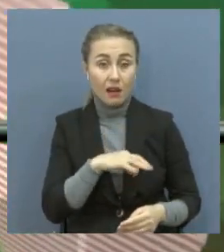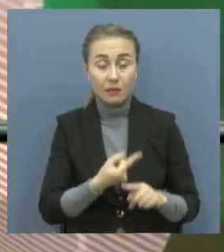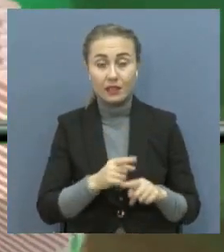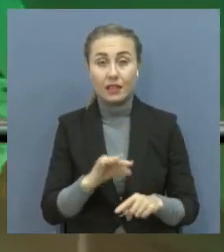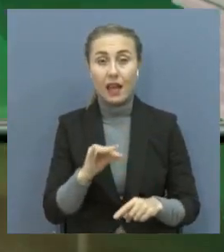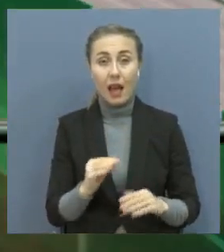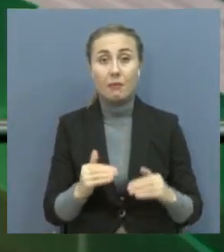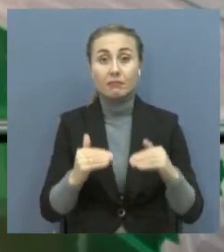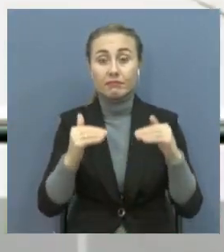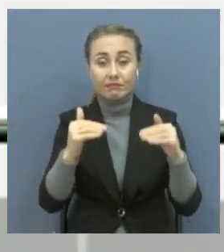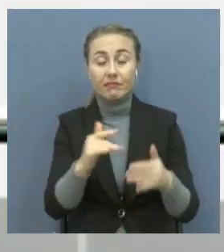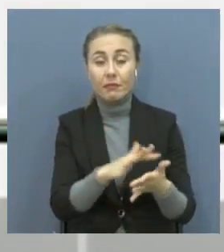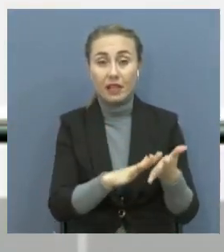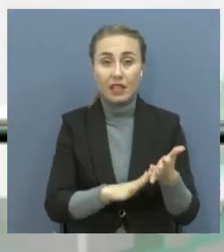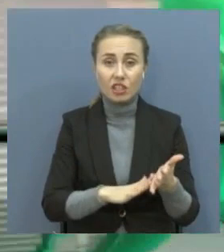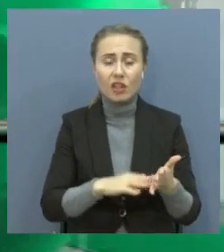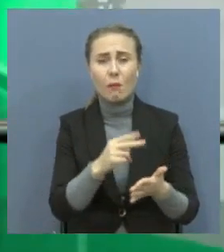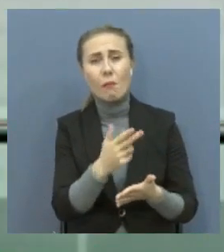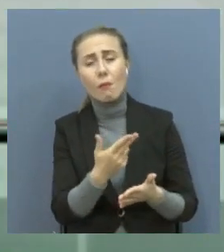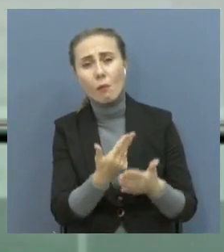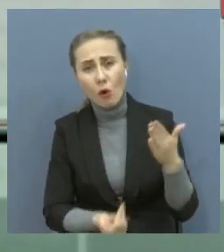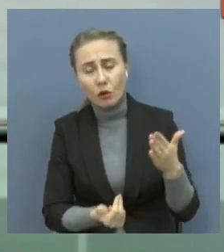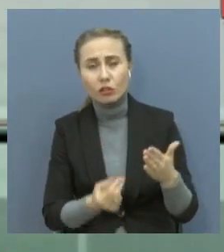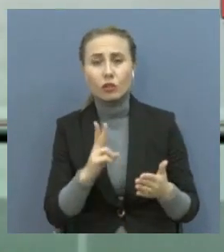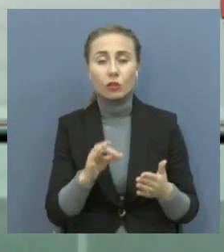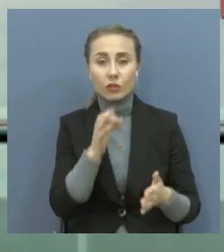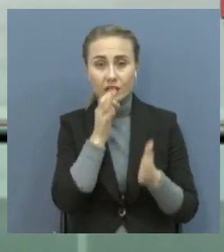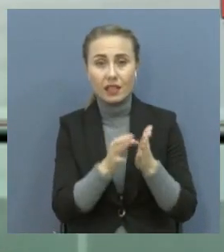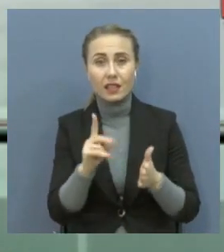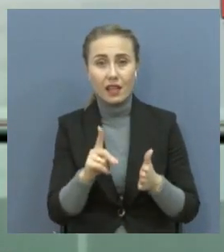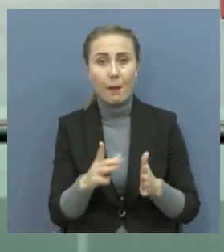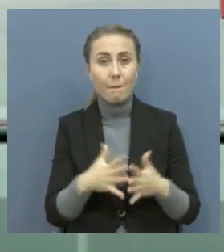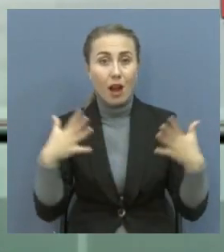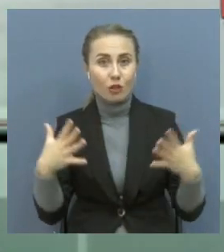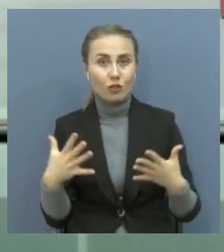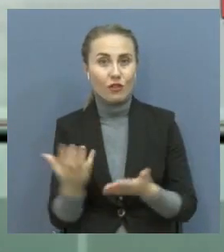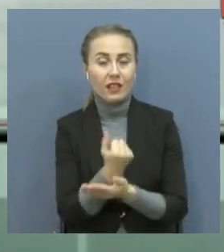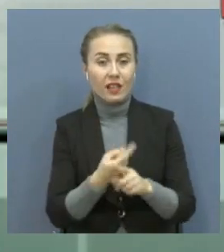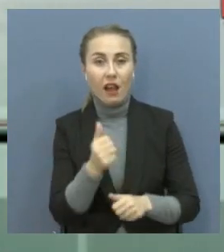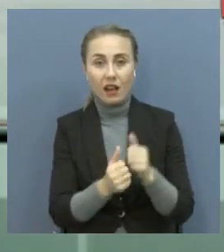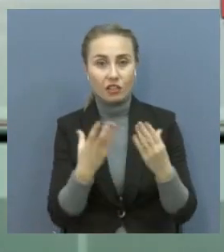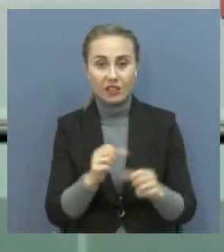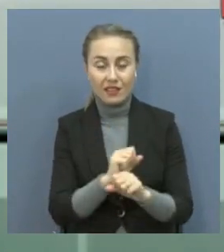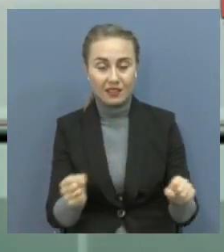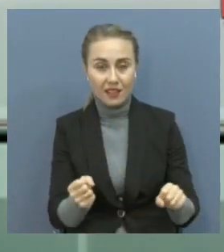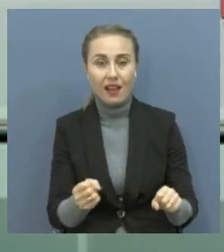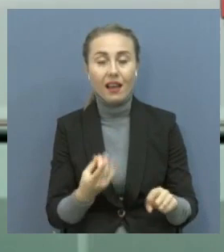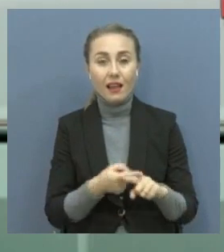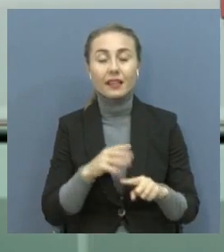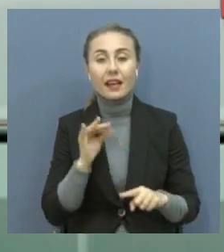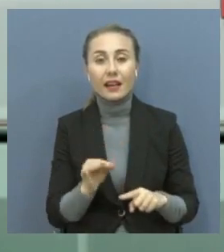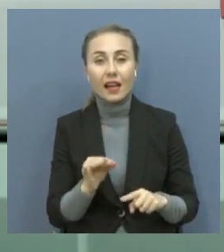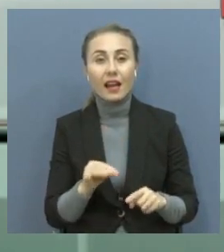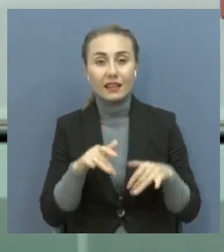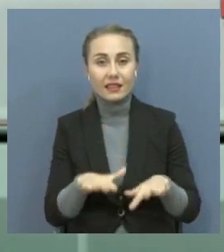все по нарастающей. Ставки, проигрыши. А кто сказал, что срывать большой куш можно каждый день? Логично, что нет. А значит,